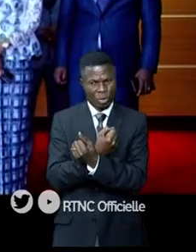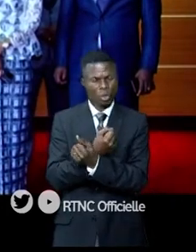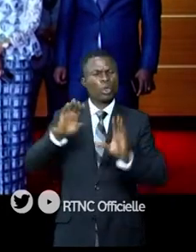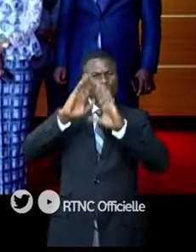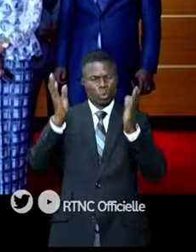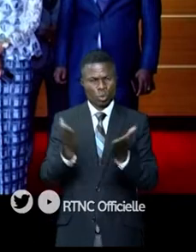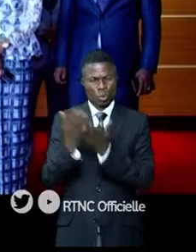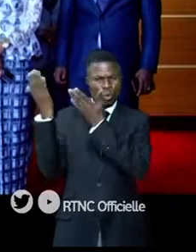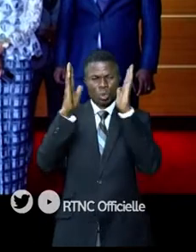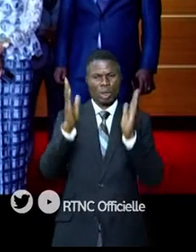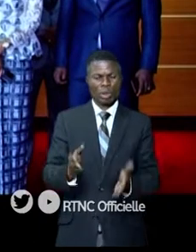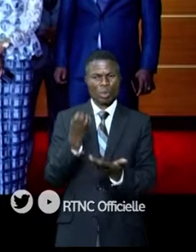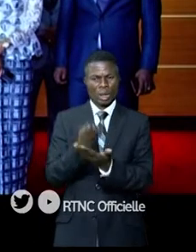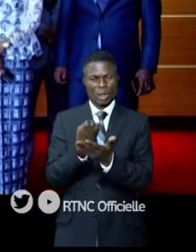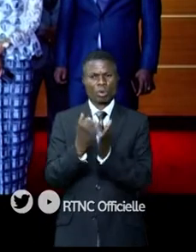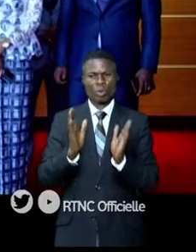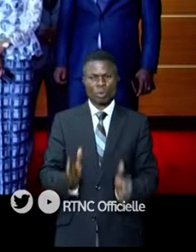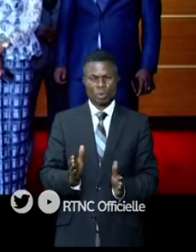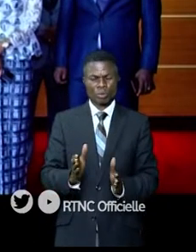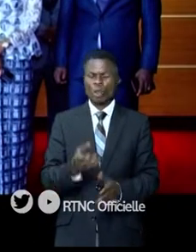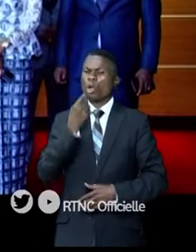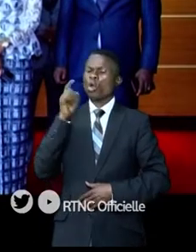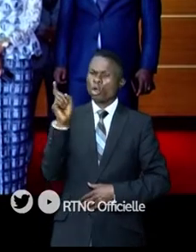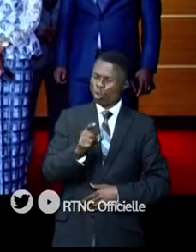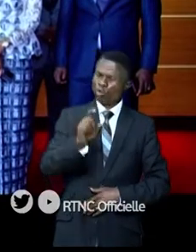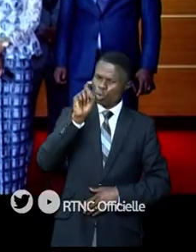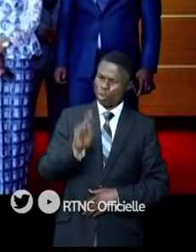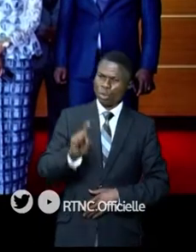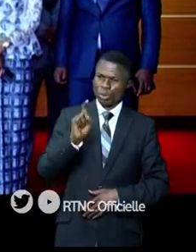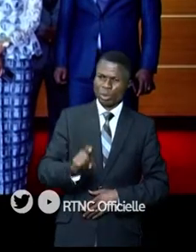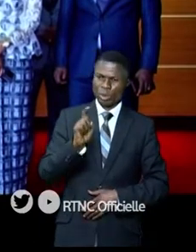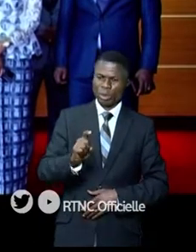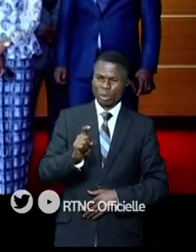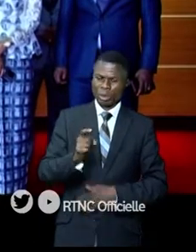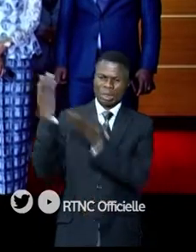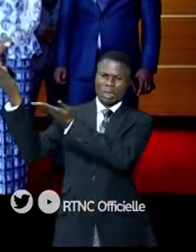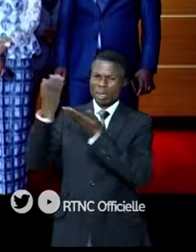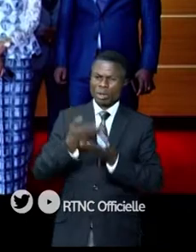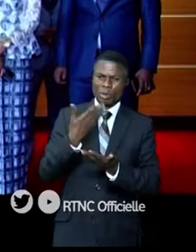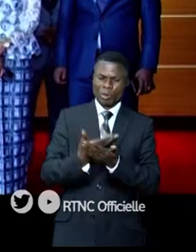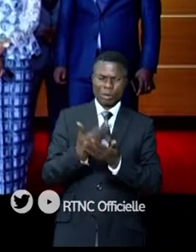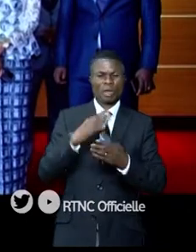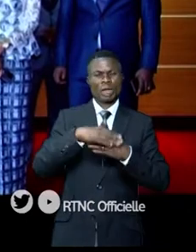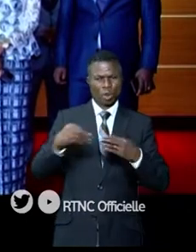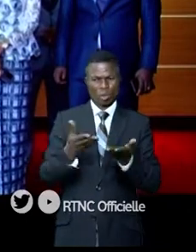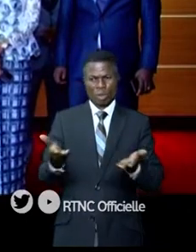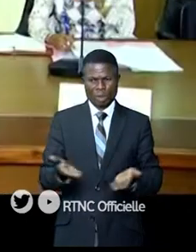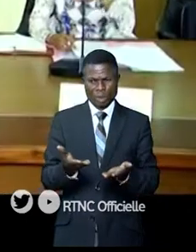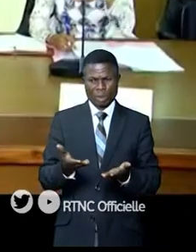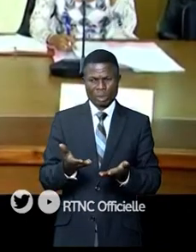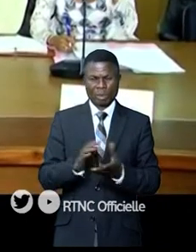les opérateurs économiques de l'obligation du rapatriement des devises